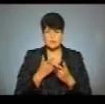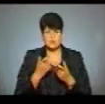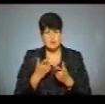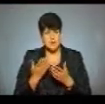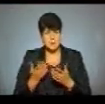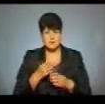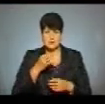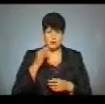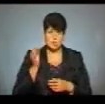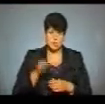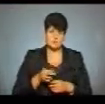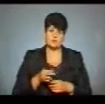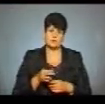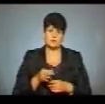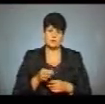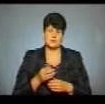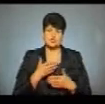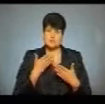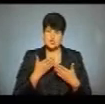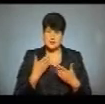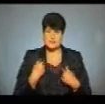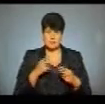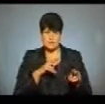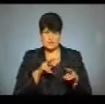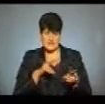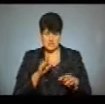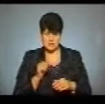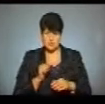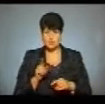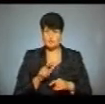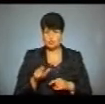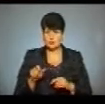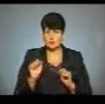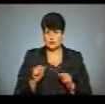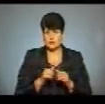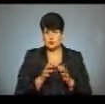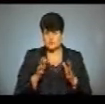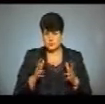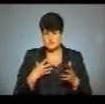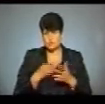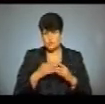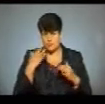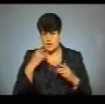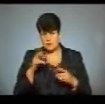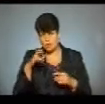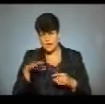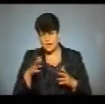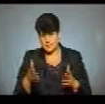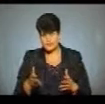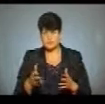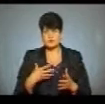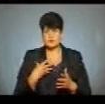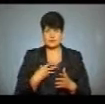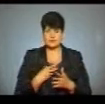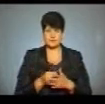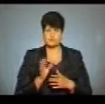і досвідом з читачами, які за мною стежать, щоб люди могли розширити свої уявлення взагалі про Україну. В своєму блозі я